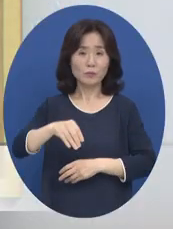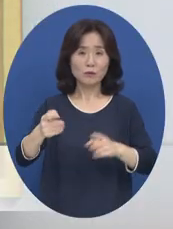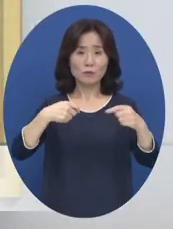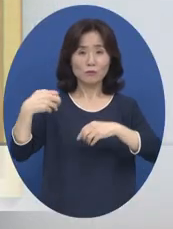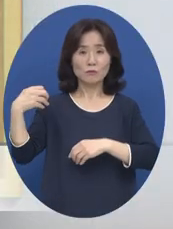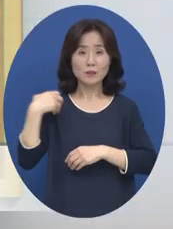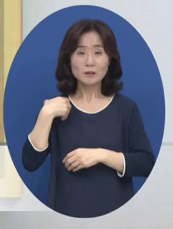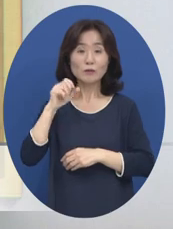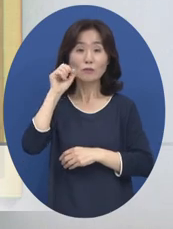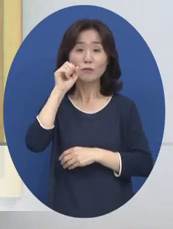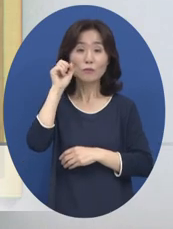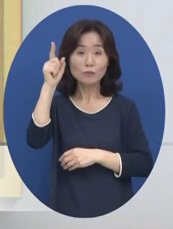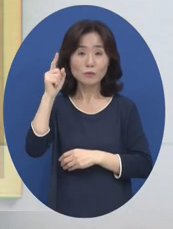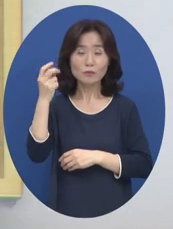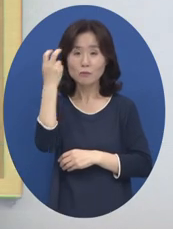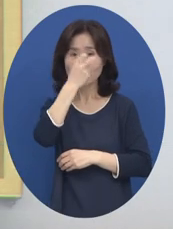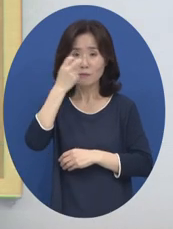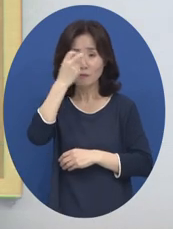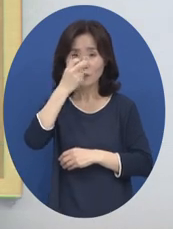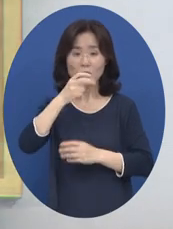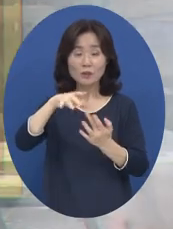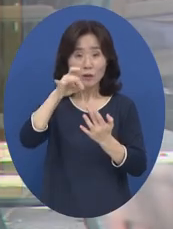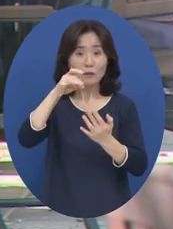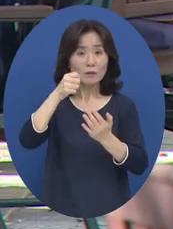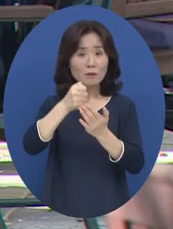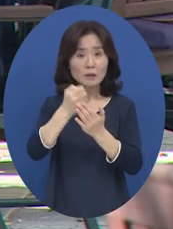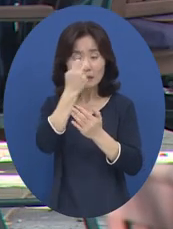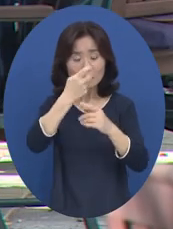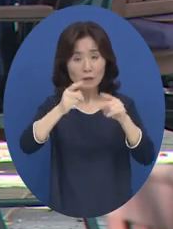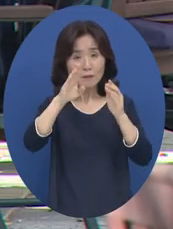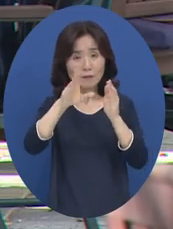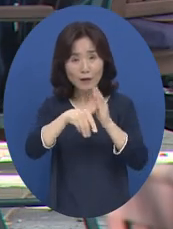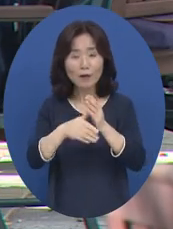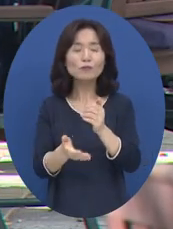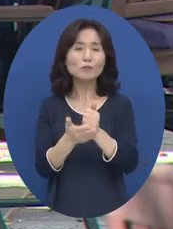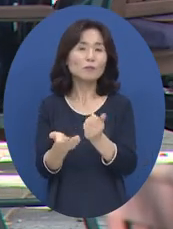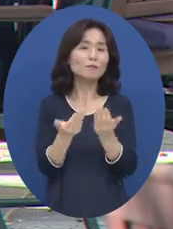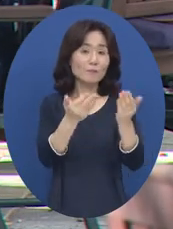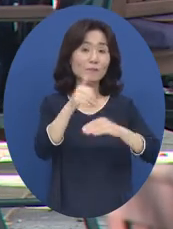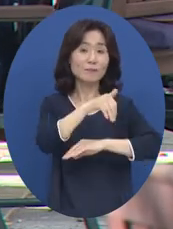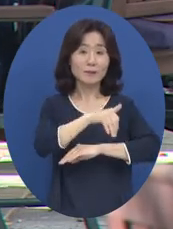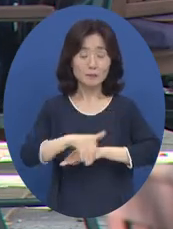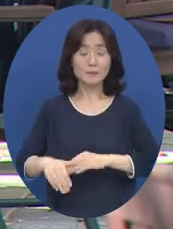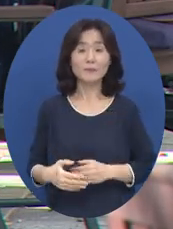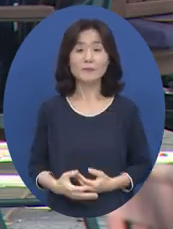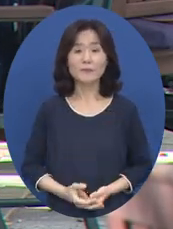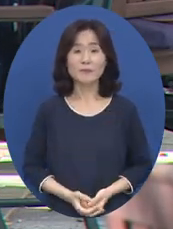우수관리단지 선정심사의 후보로 추천한다는 계획입니다. 경기지TV 구영슬입니다.